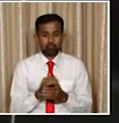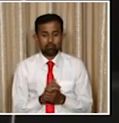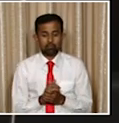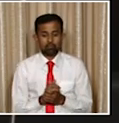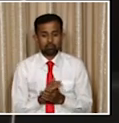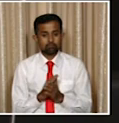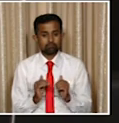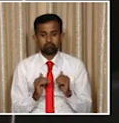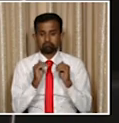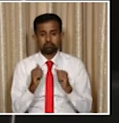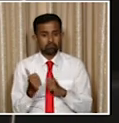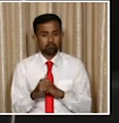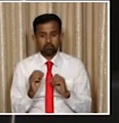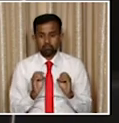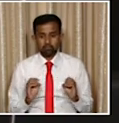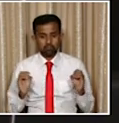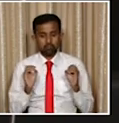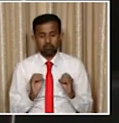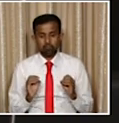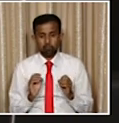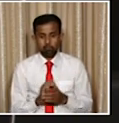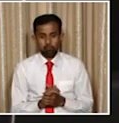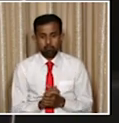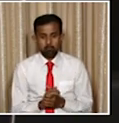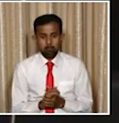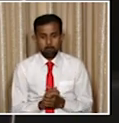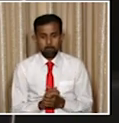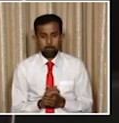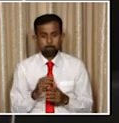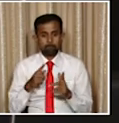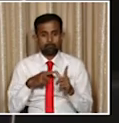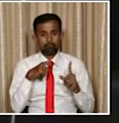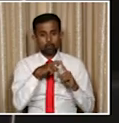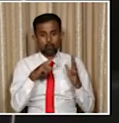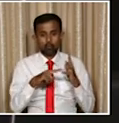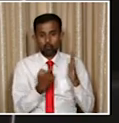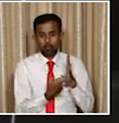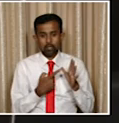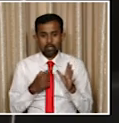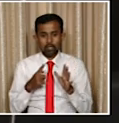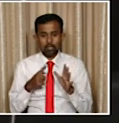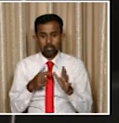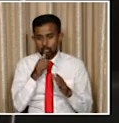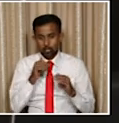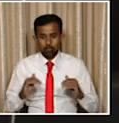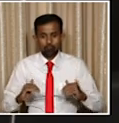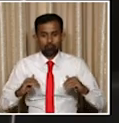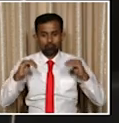வேண்டுகோள் விடுக்கின்றேன் அதே போல அக்குரணையிலே பெரிய வெள்ளம் வந்து அந்த மக்கள் அந்த வியாபாரிகள் பெரிய பெரிய கஷ்டத்தில்